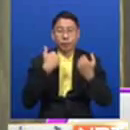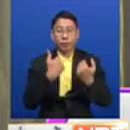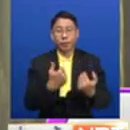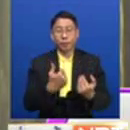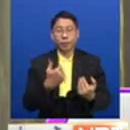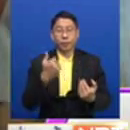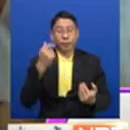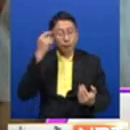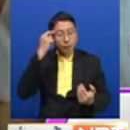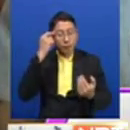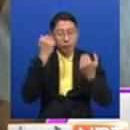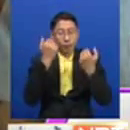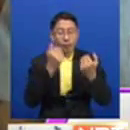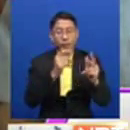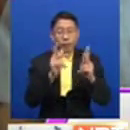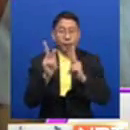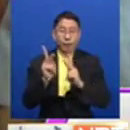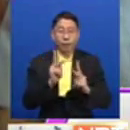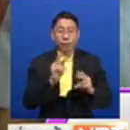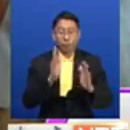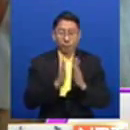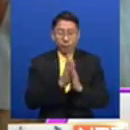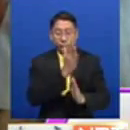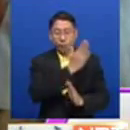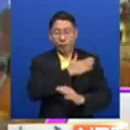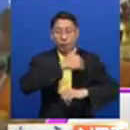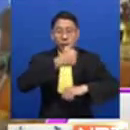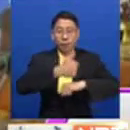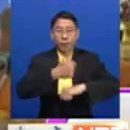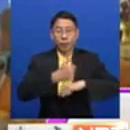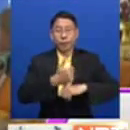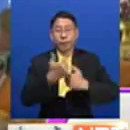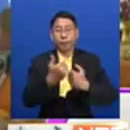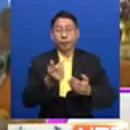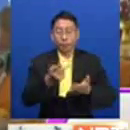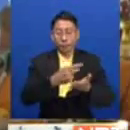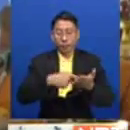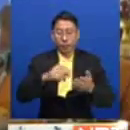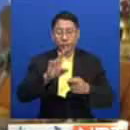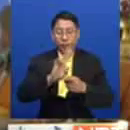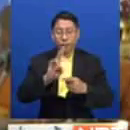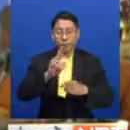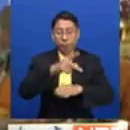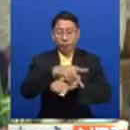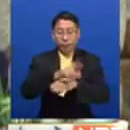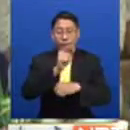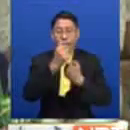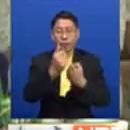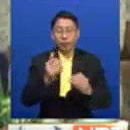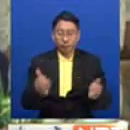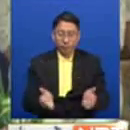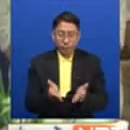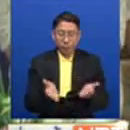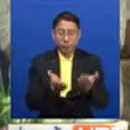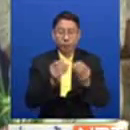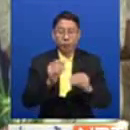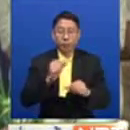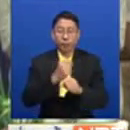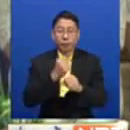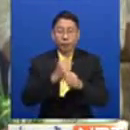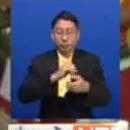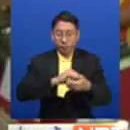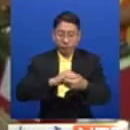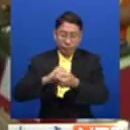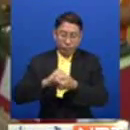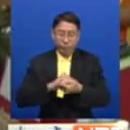มืองจังหวัดฉะเชิงเทราพระพรหมเสนาบดีเจ้าคณะภาค7ประธานคณะกรรมการขับเคลื่อนโครงการสร้างความปลองด